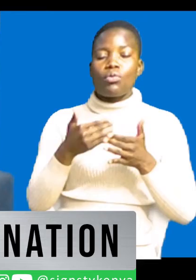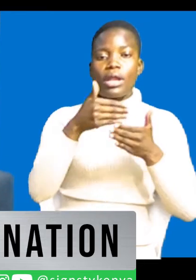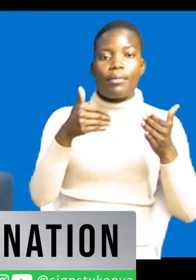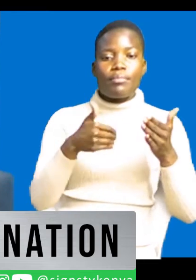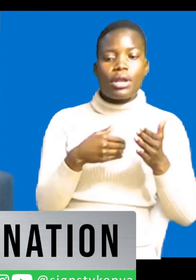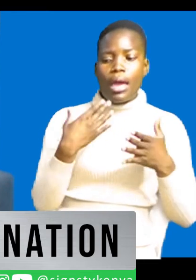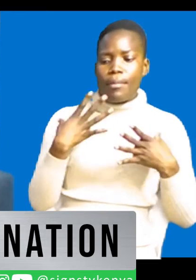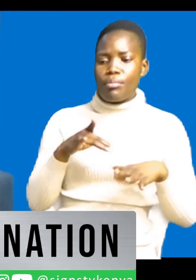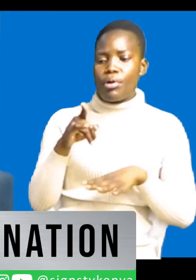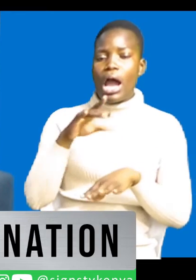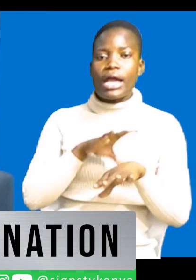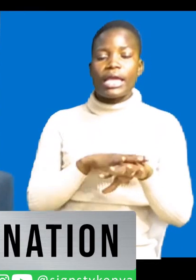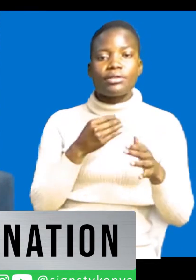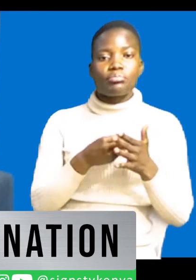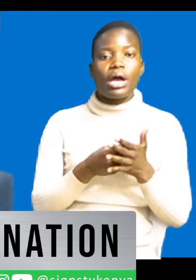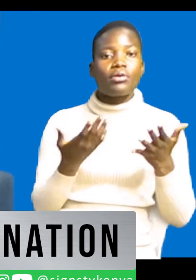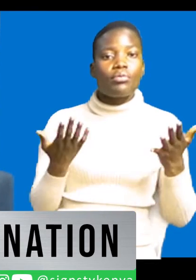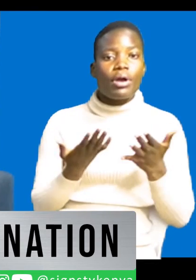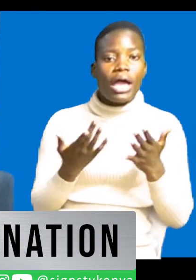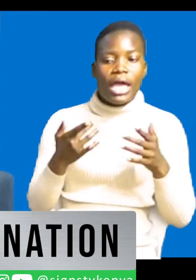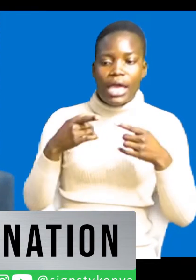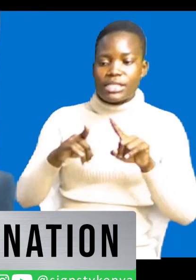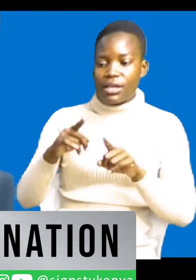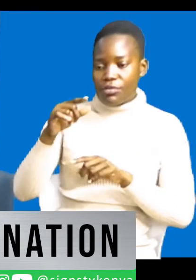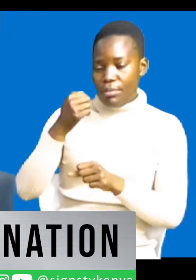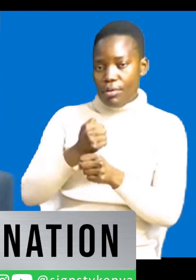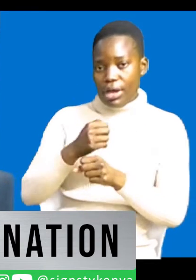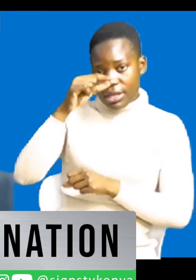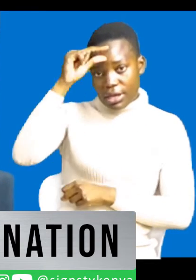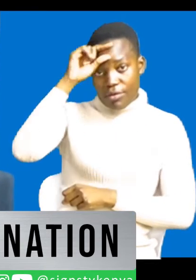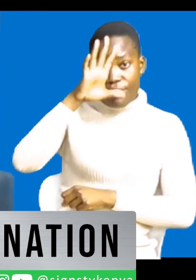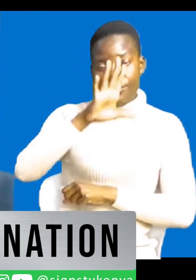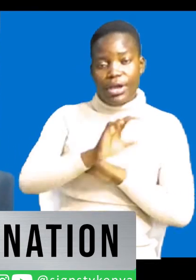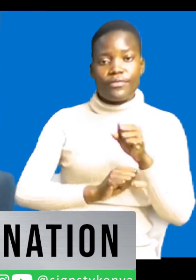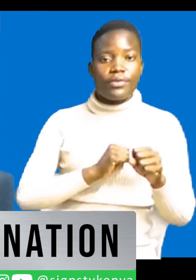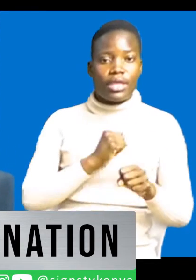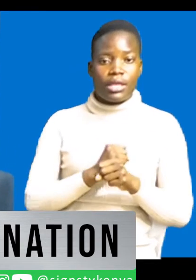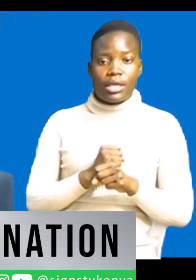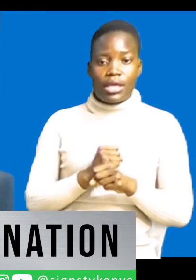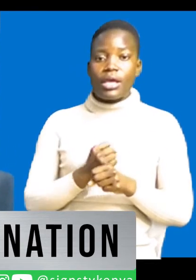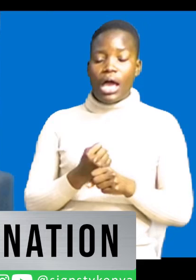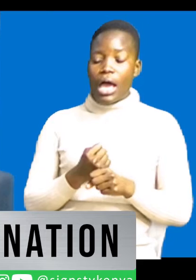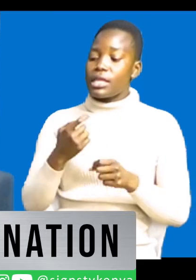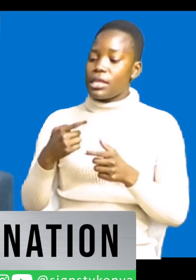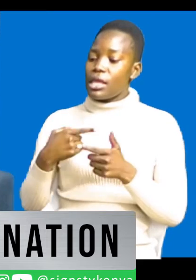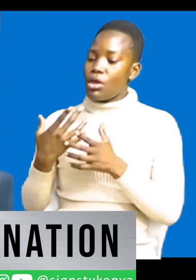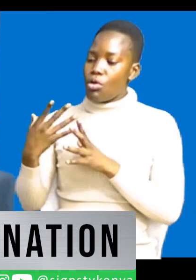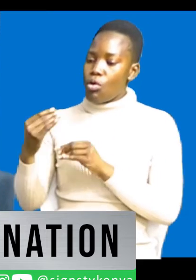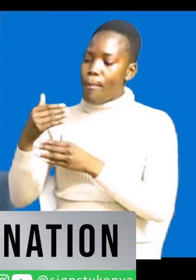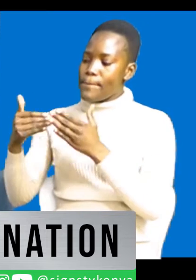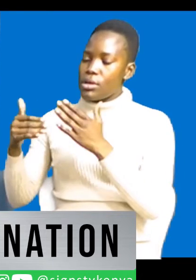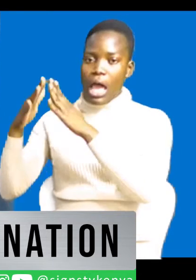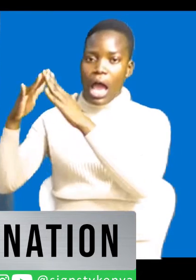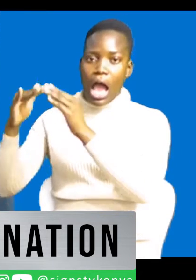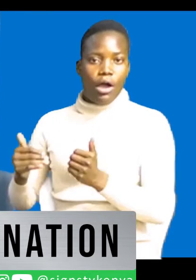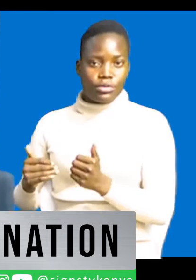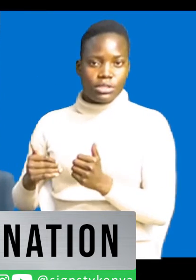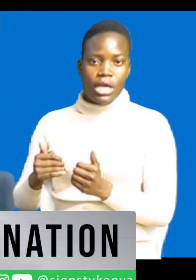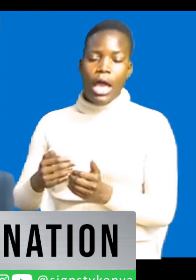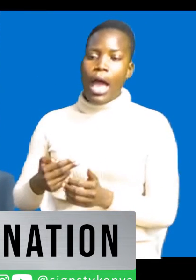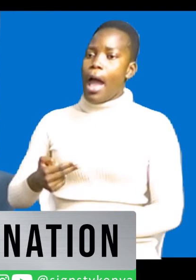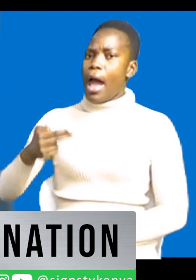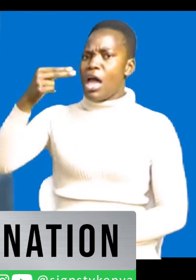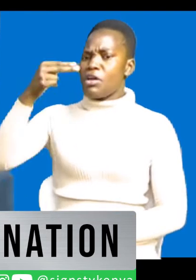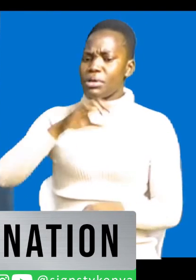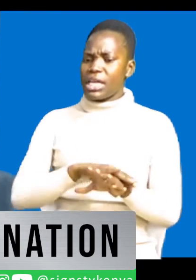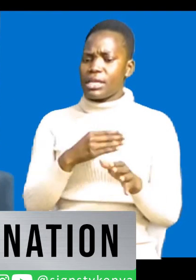these people getting money? And they have worked in the government for 5 years. Mtu anasimamisha gorofa inatoshana KCC,